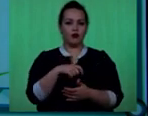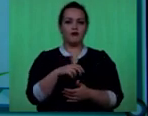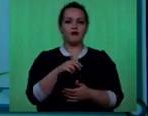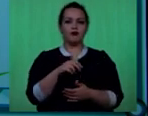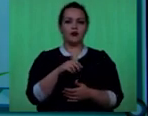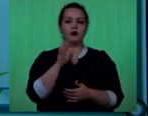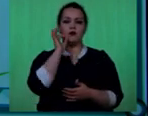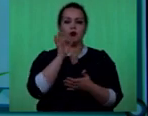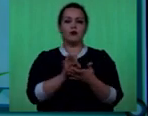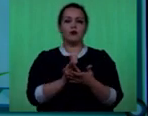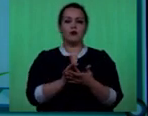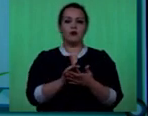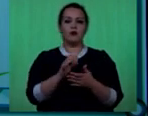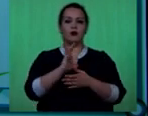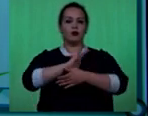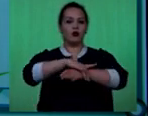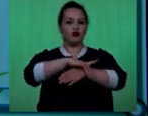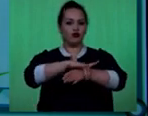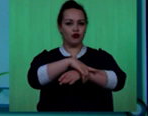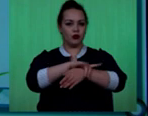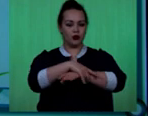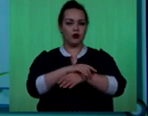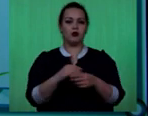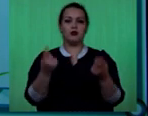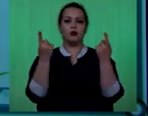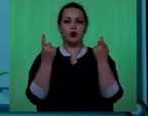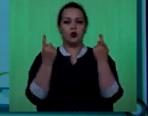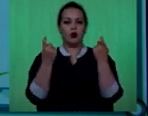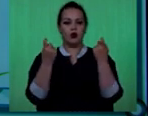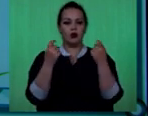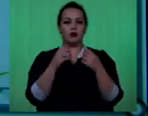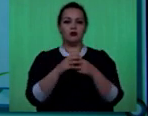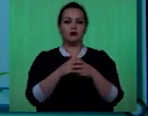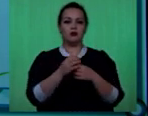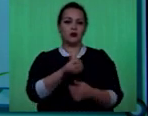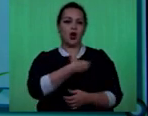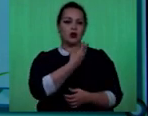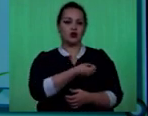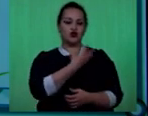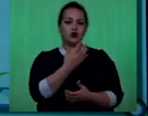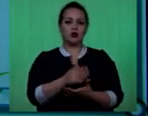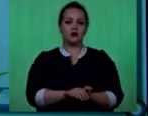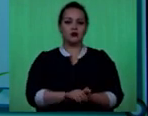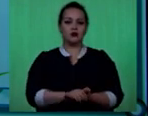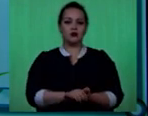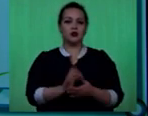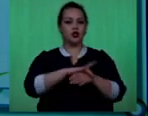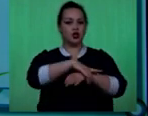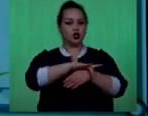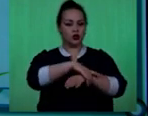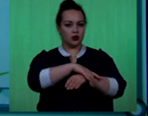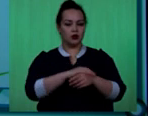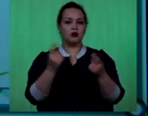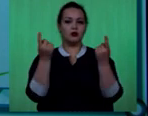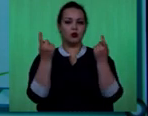ответов а в ташкент б в бухару в van de jean в тажке в